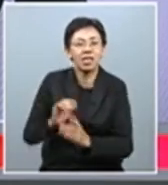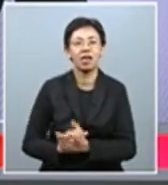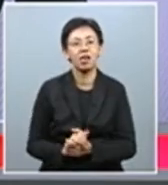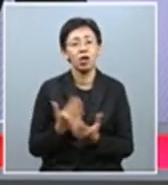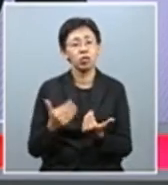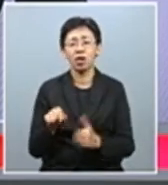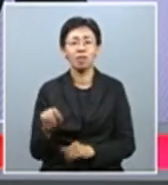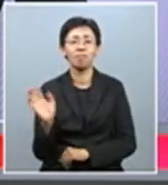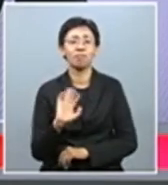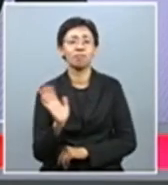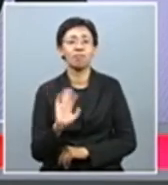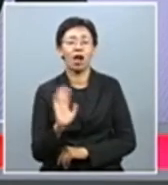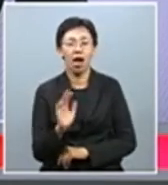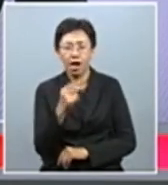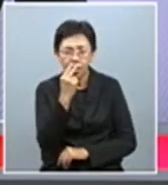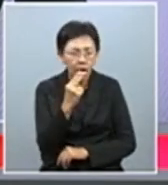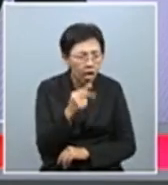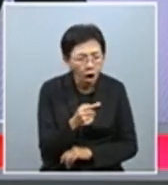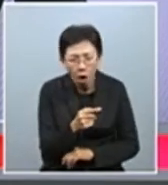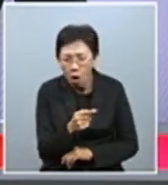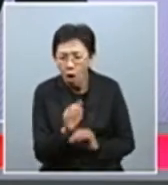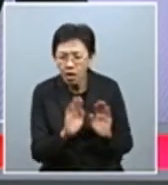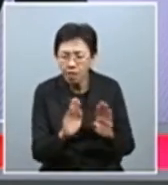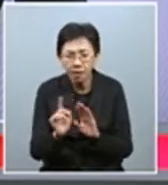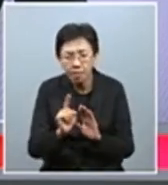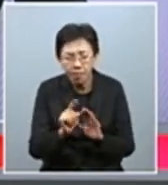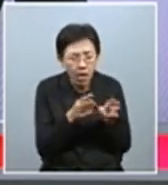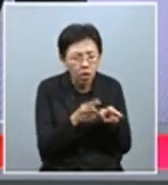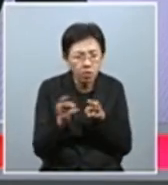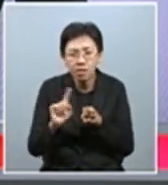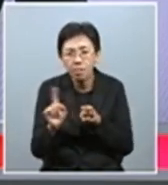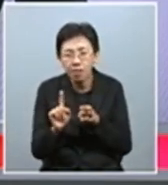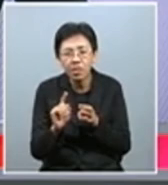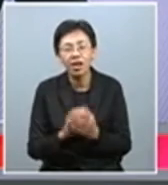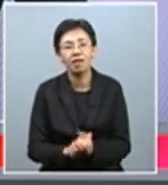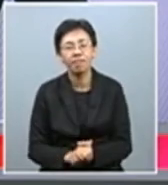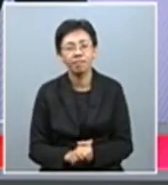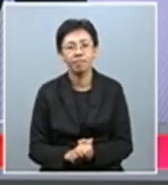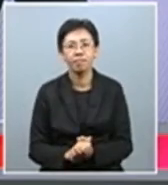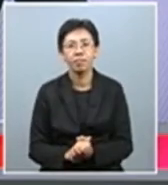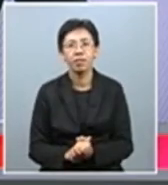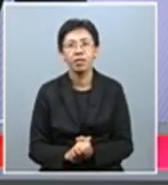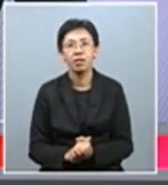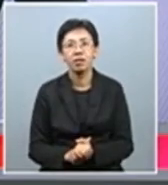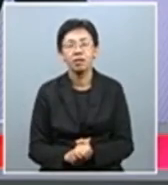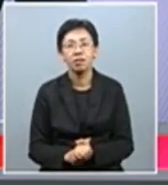ช้แล้วนะแต่เราจะเห็นนะครับว่ามีกระบวนการยังไงบ้างแต่ละชั้นเนี่ยนะฮะมันมี